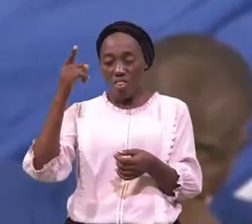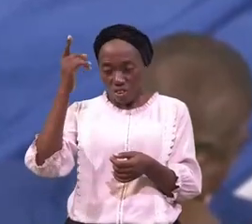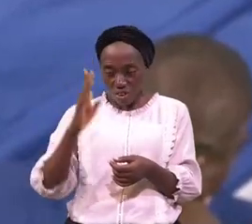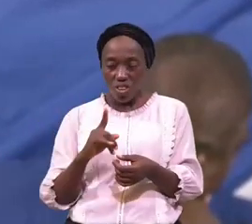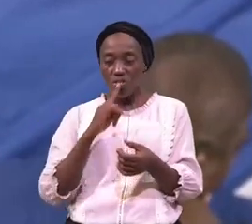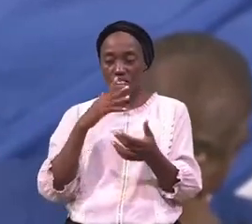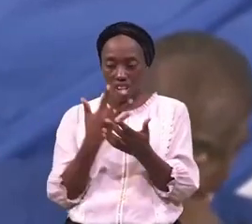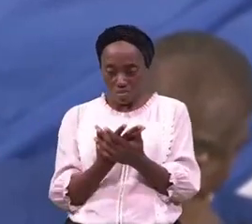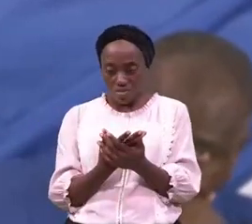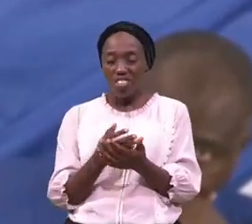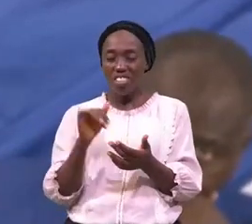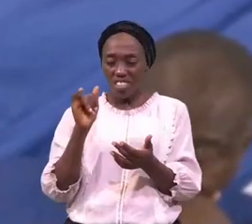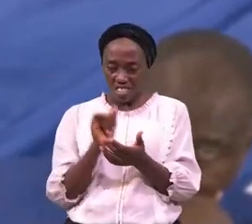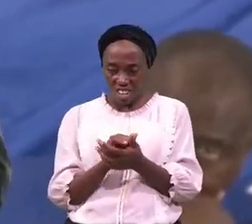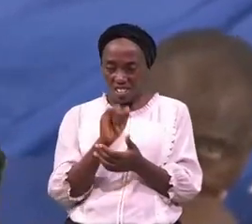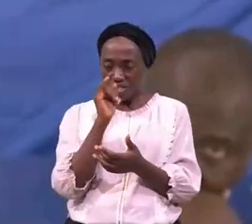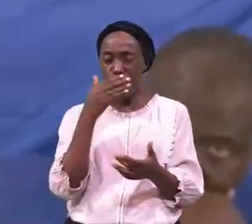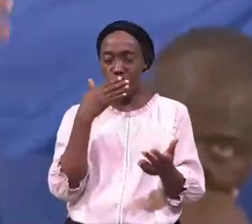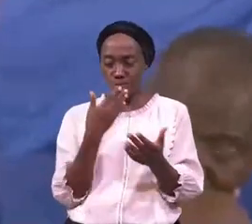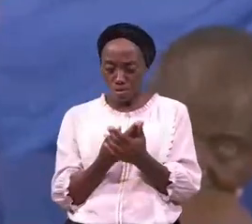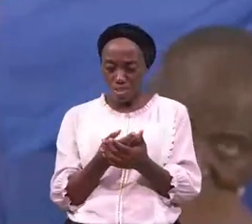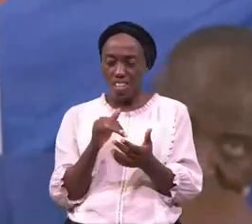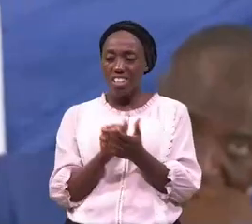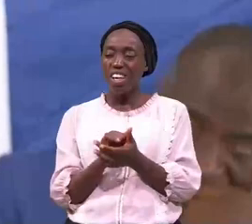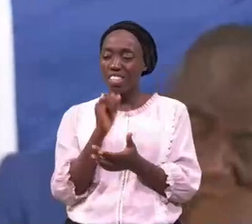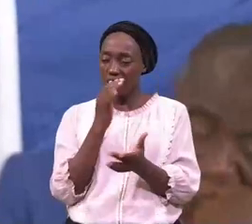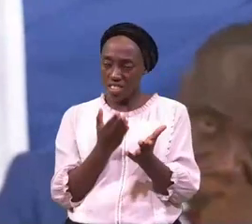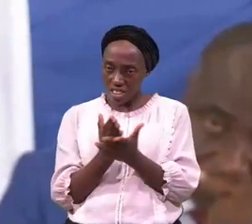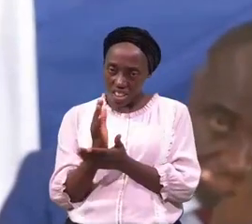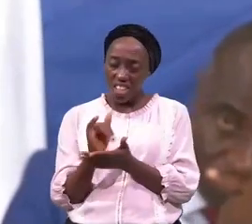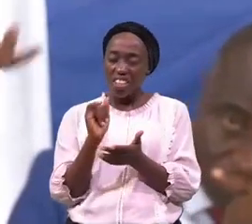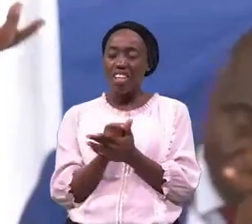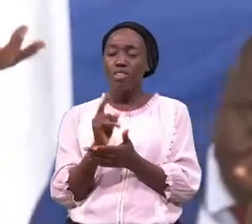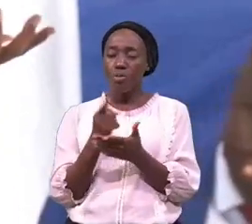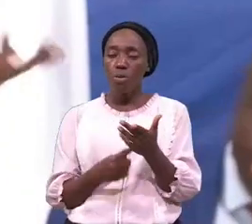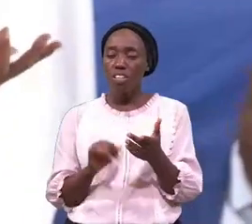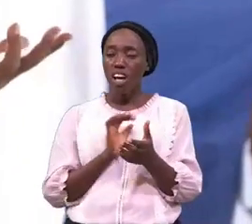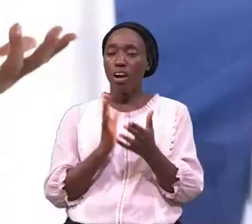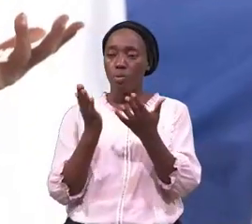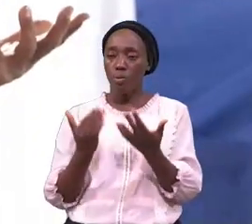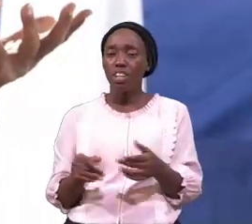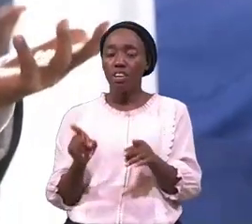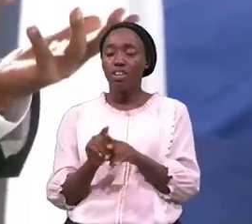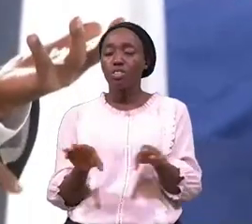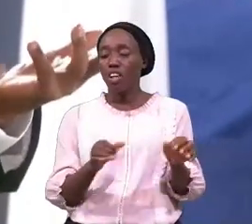bon. Ah, ça c'est bon. Oh, c'est ce que je veux.